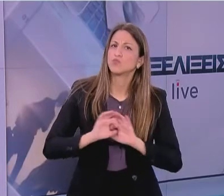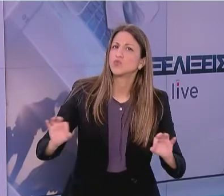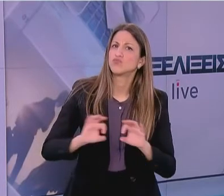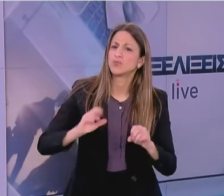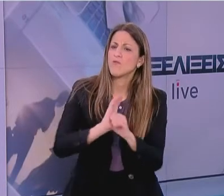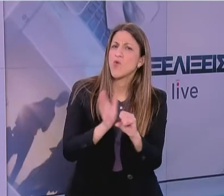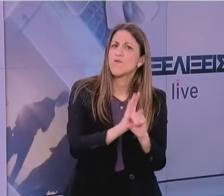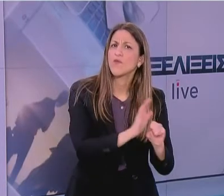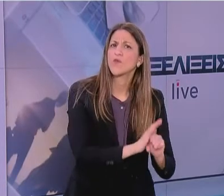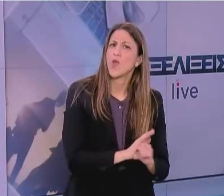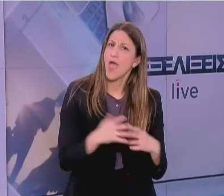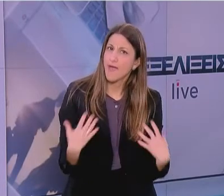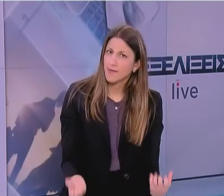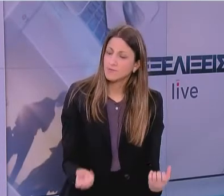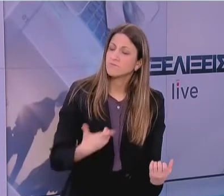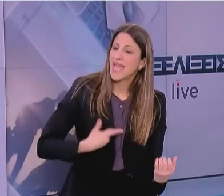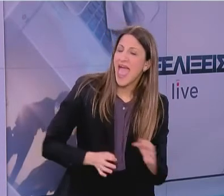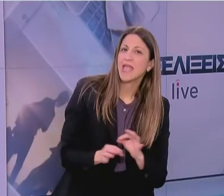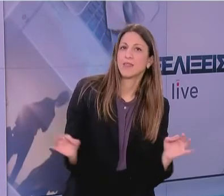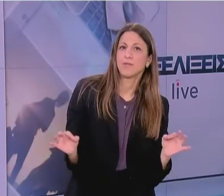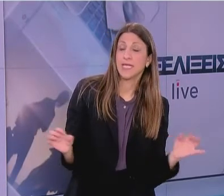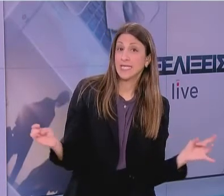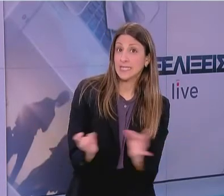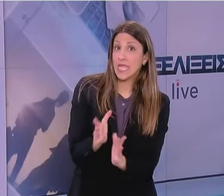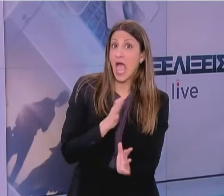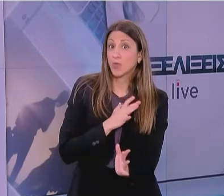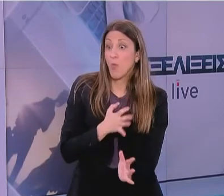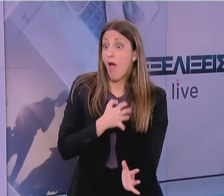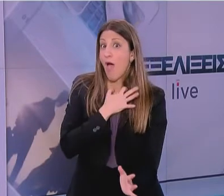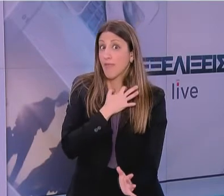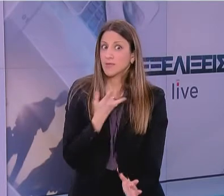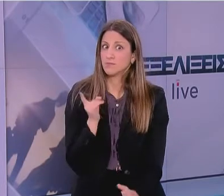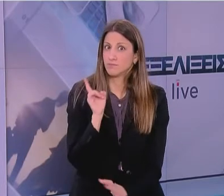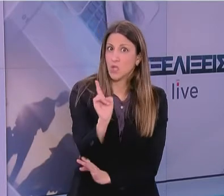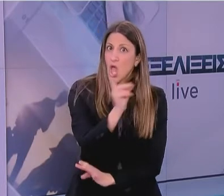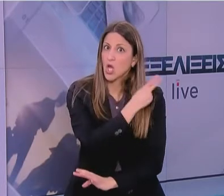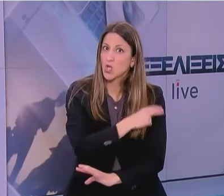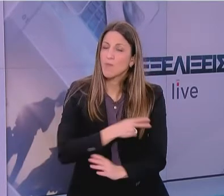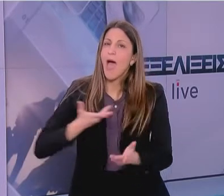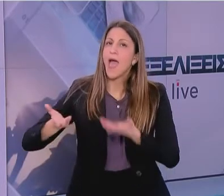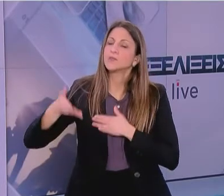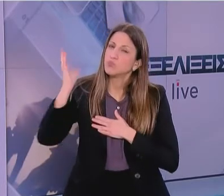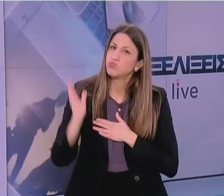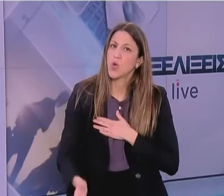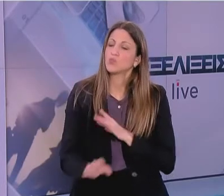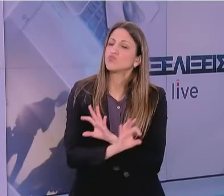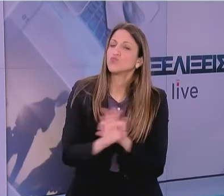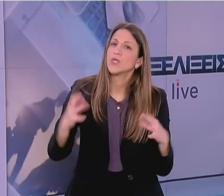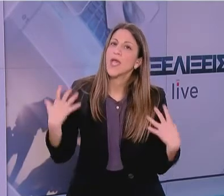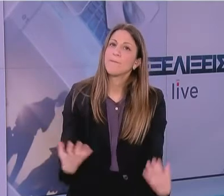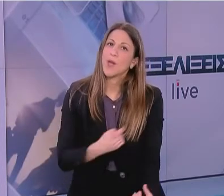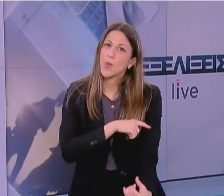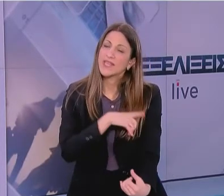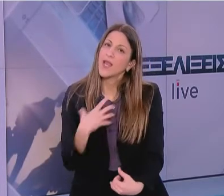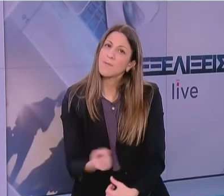με επάρκεια, προκειμένου να αντιμετωπίσει τις ανάγκες όλων των συμπολιτών και των ευπαθών ομάδων και των ευάλωτων ομάδων και όχι μόνο των